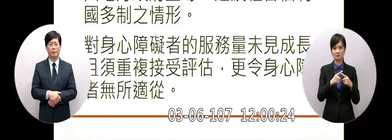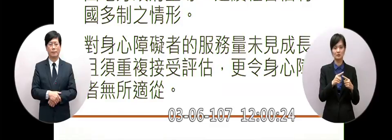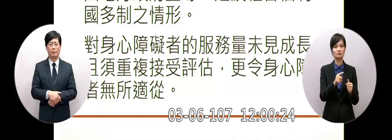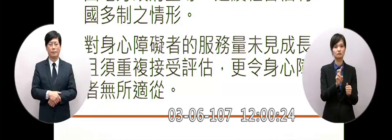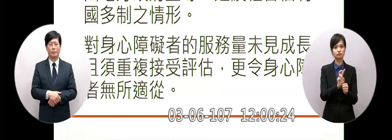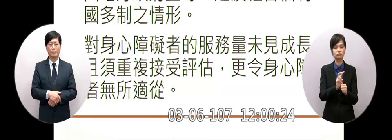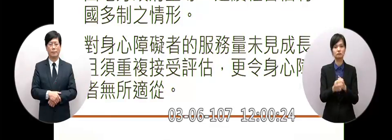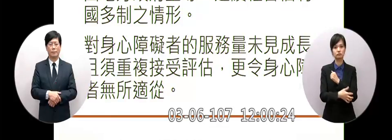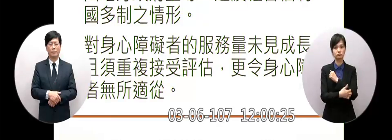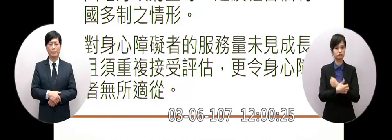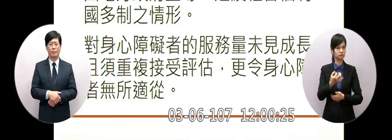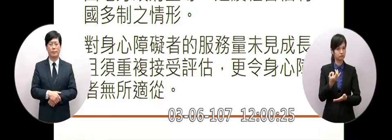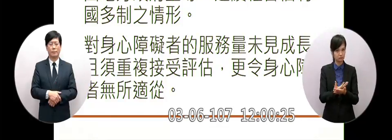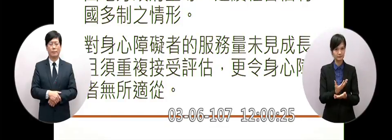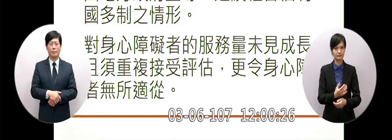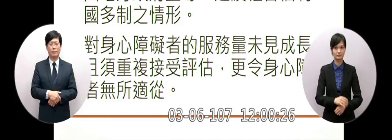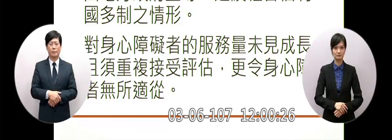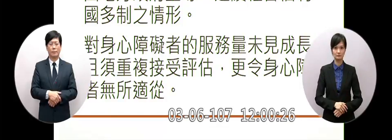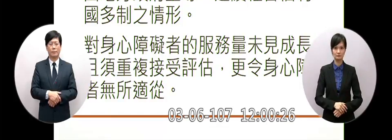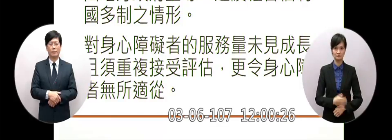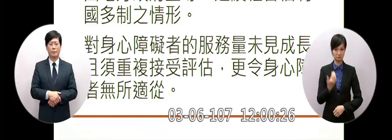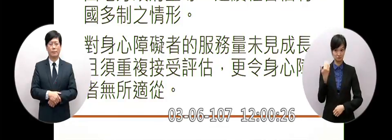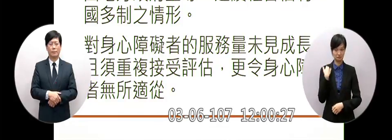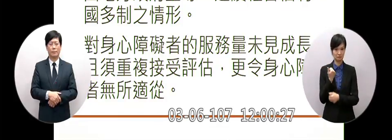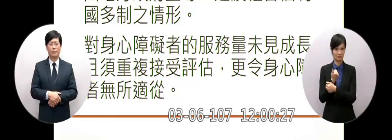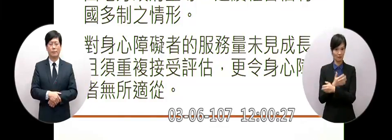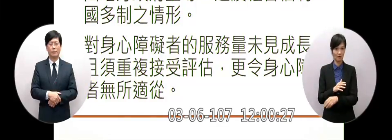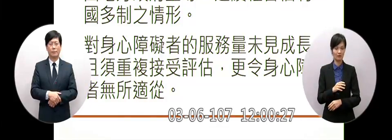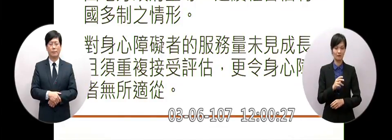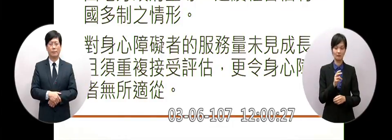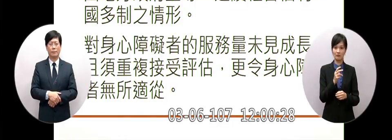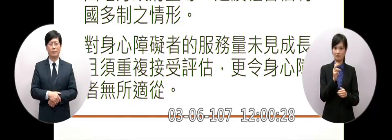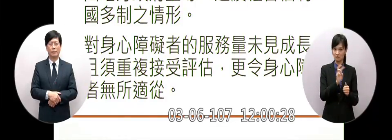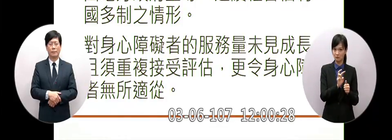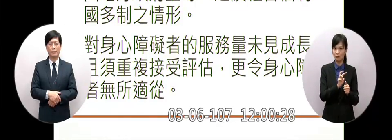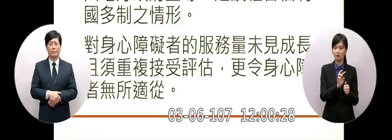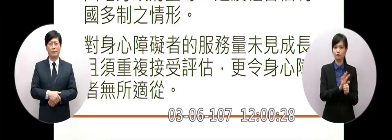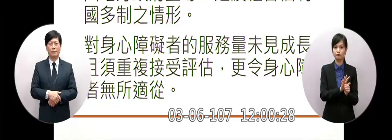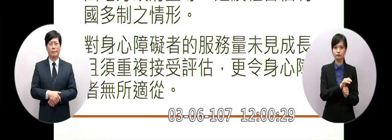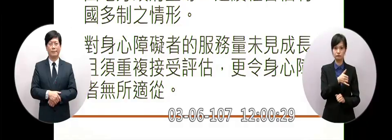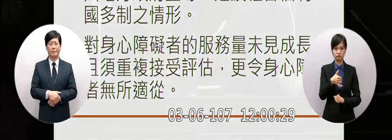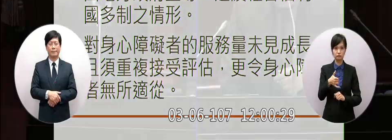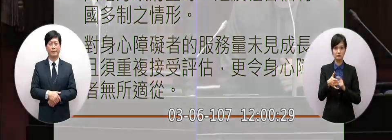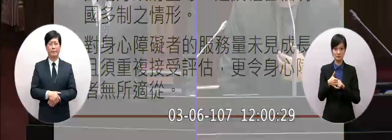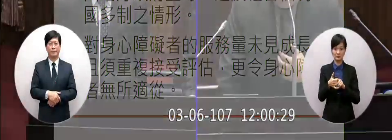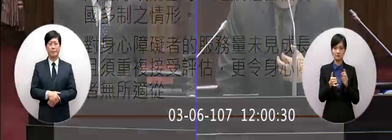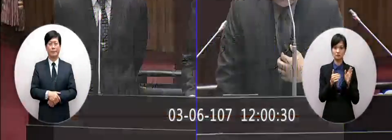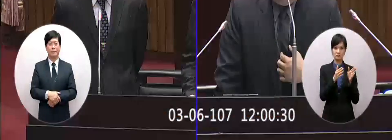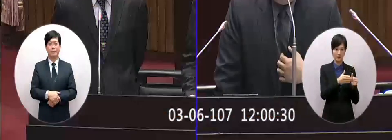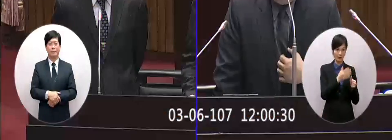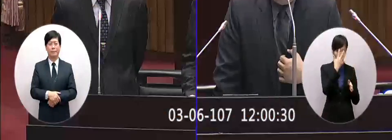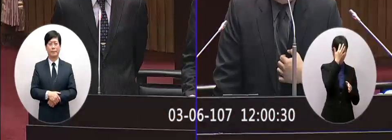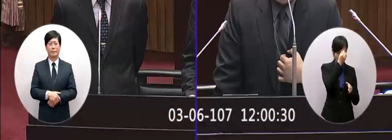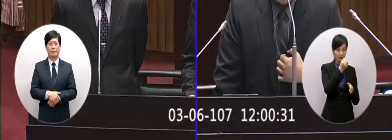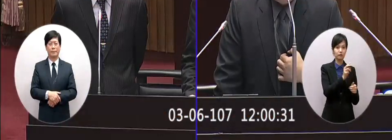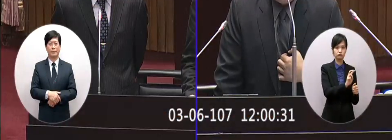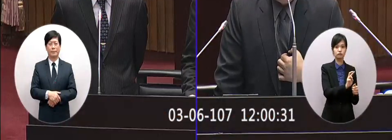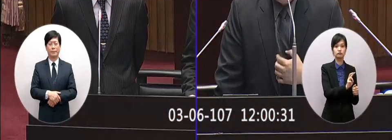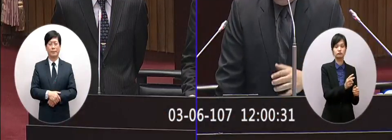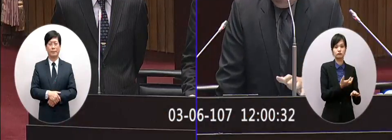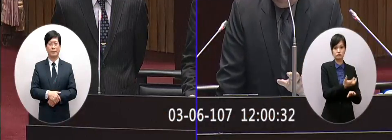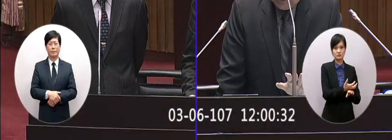务经验里面，事实上我们的照顾服务员相对的来讲愿意照顾老人但是不愿意照顾障碍